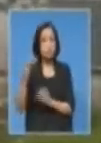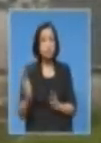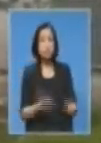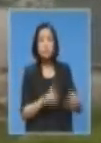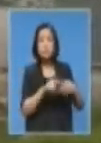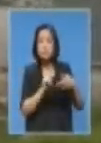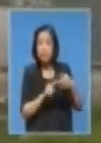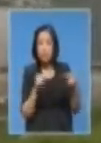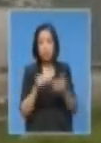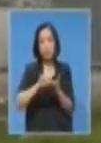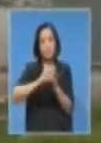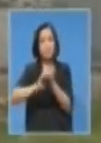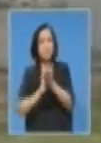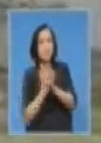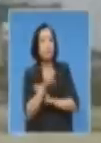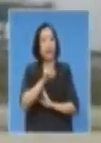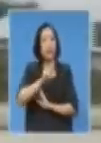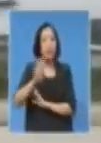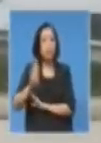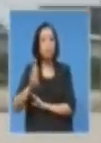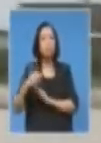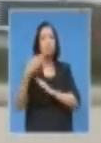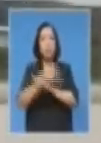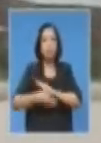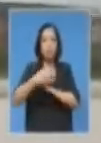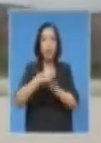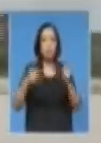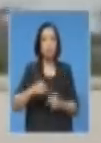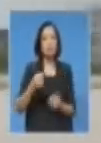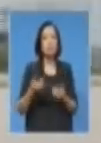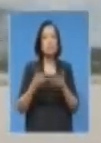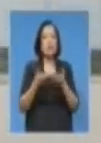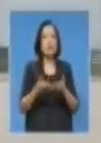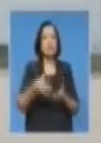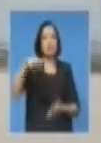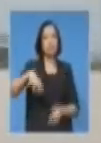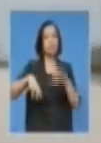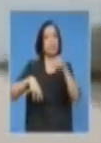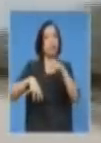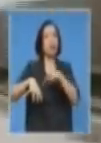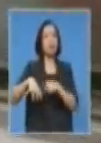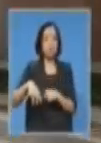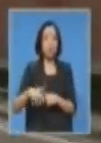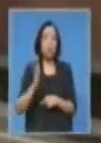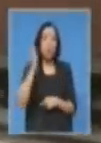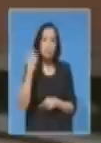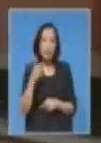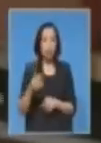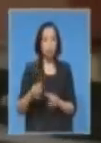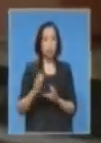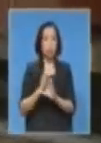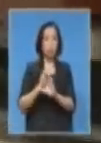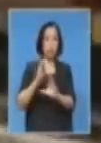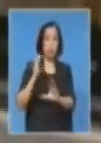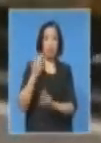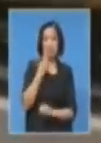ของการปรับปรุงในเรื่องของระบบรถไฟในท่าเรือแหลมฉบังนะครับเพื่อที่จะเพิ่มประสิทธิภาพในการขนส่งตู้คอนเทนเนอร์นะ